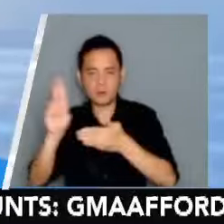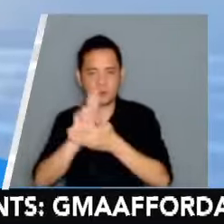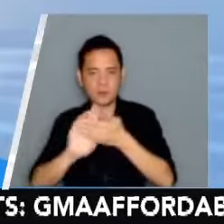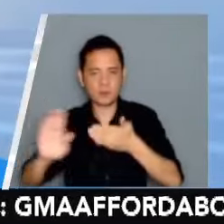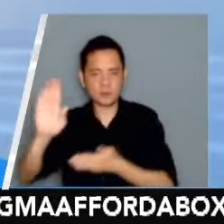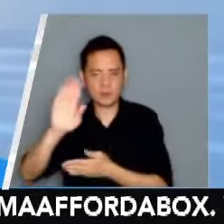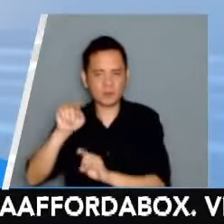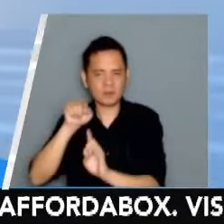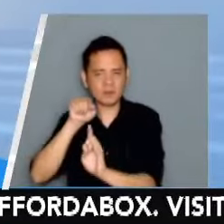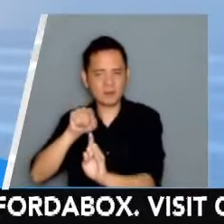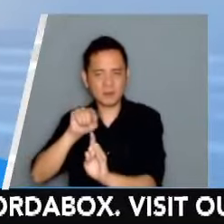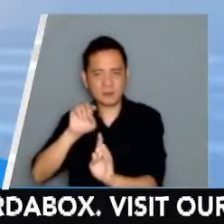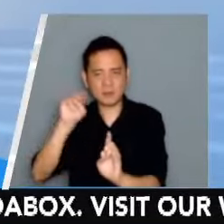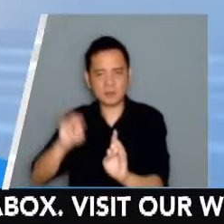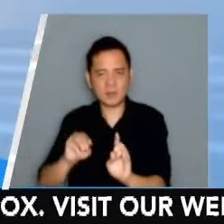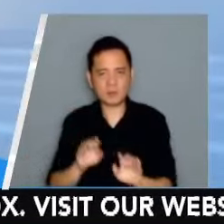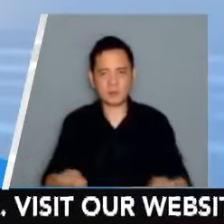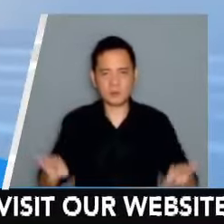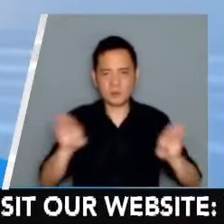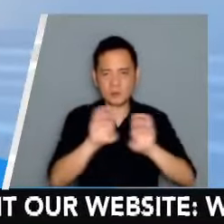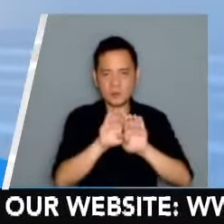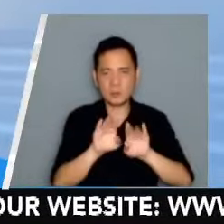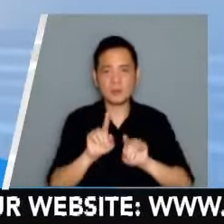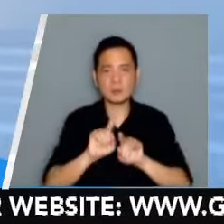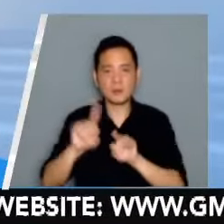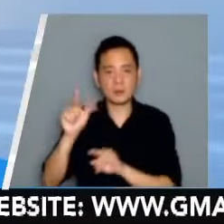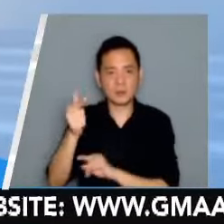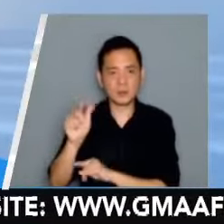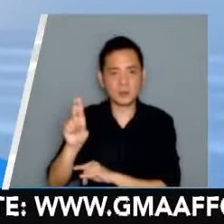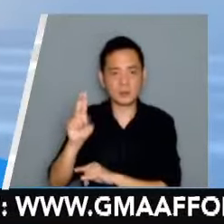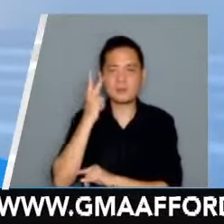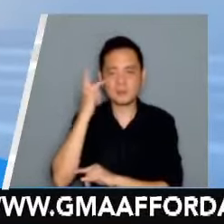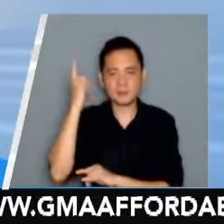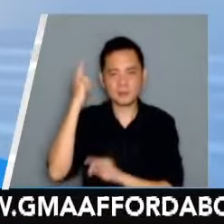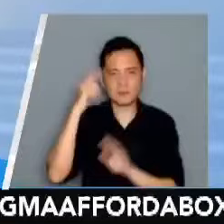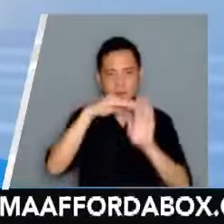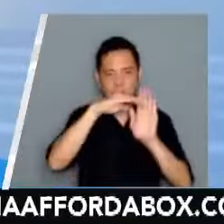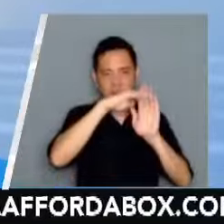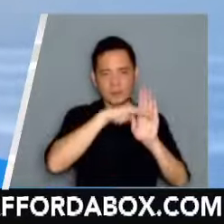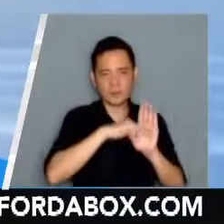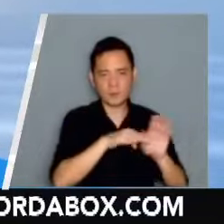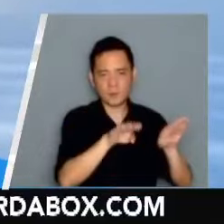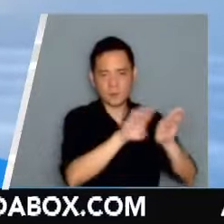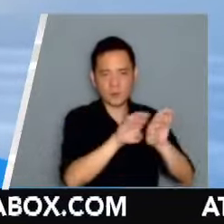na rin ng suspensyon ang iba't ibang LGU sa NCR sa lahat ng antas.